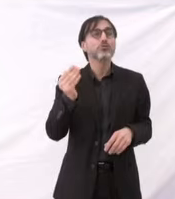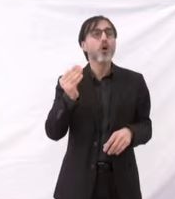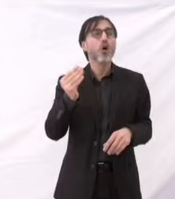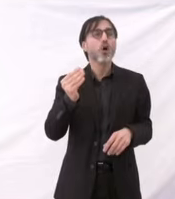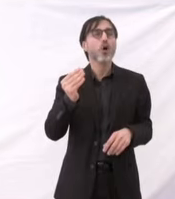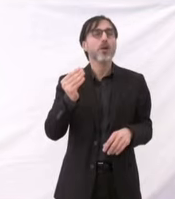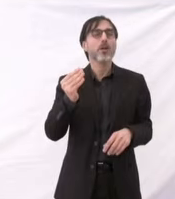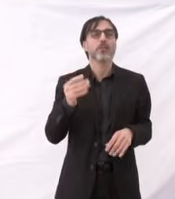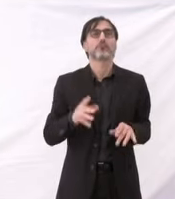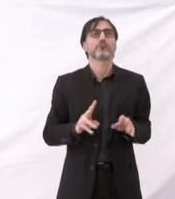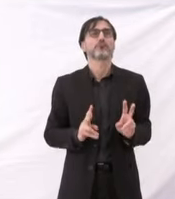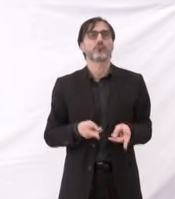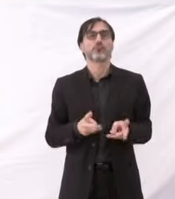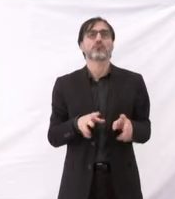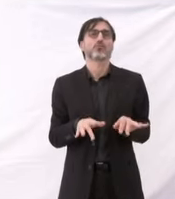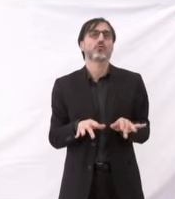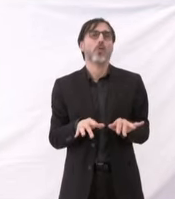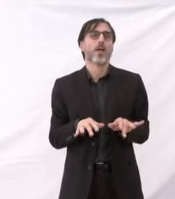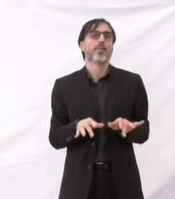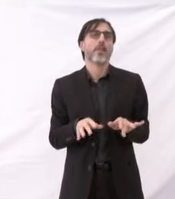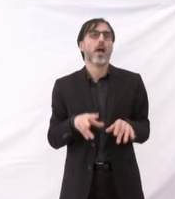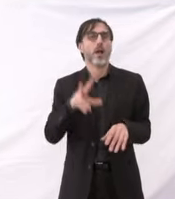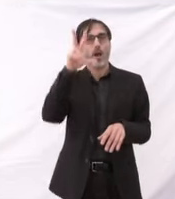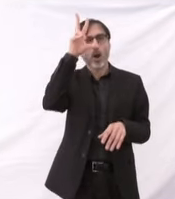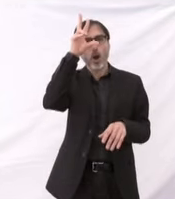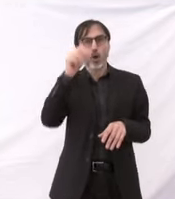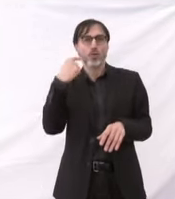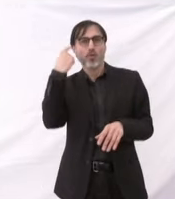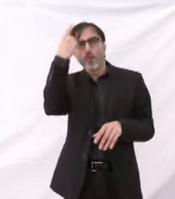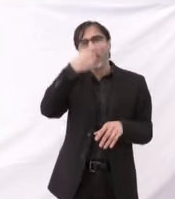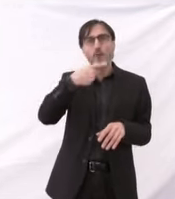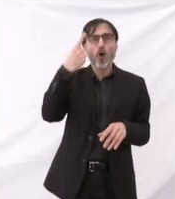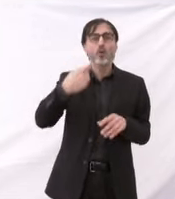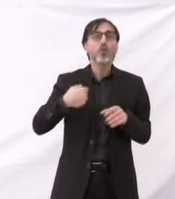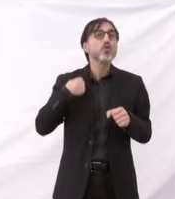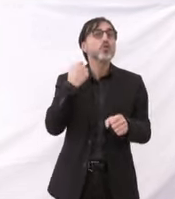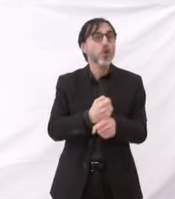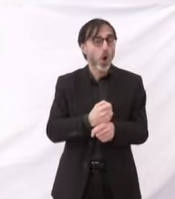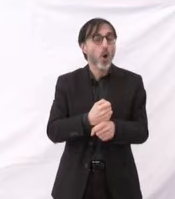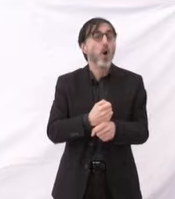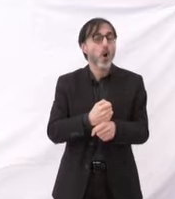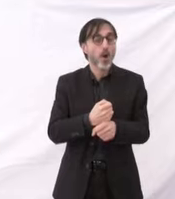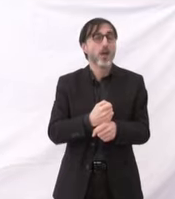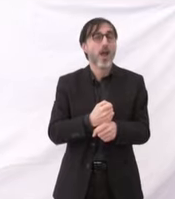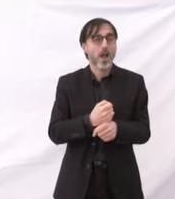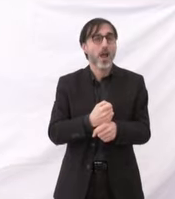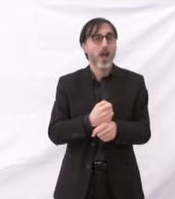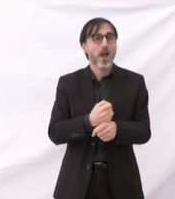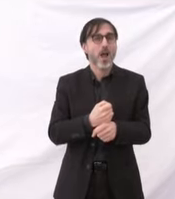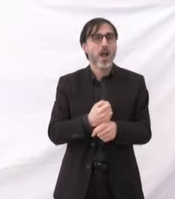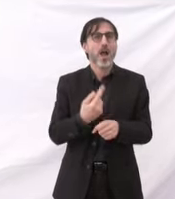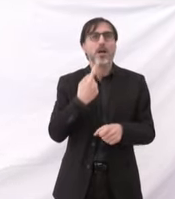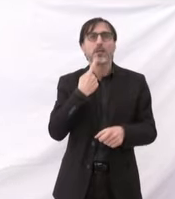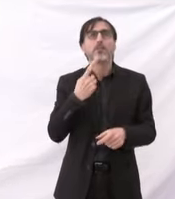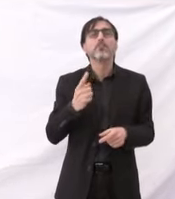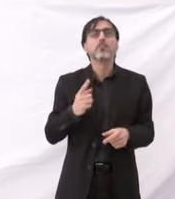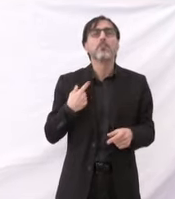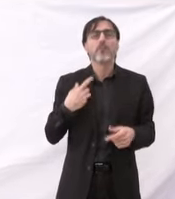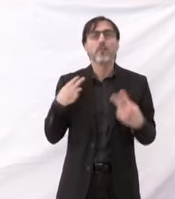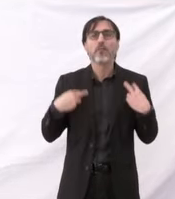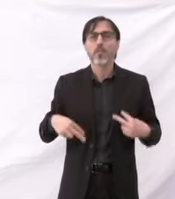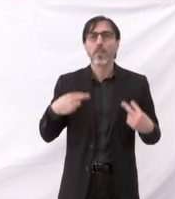andate a chattare, a conoscere il suo volto, la sua storia, i prezzi con la vita che ha